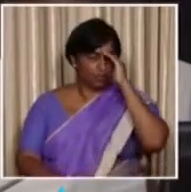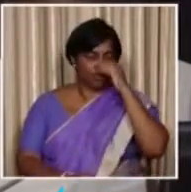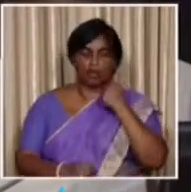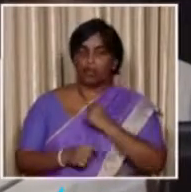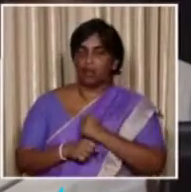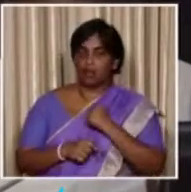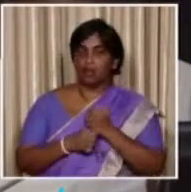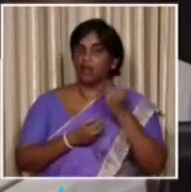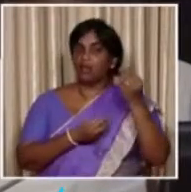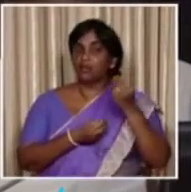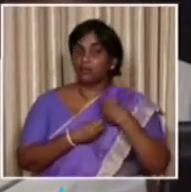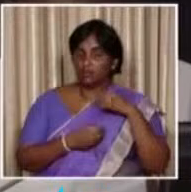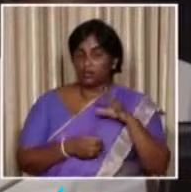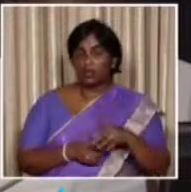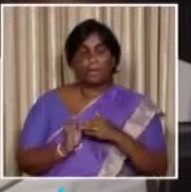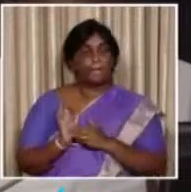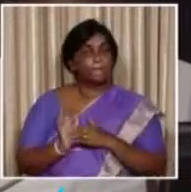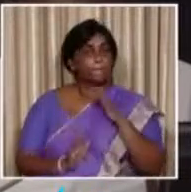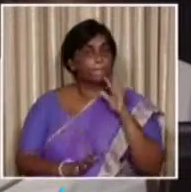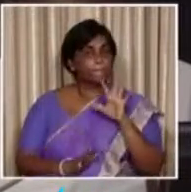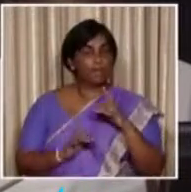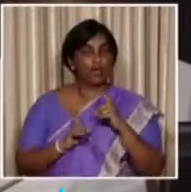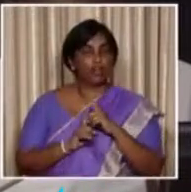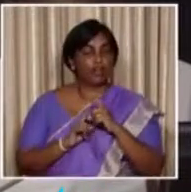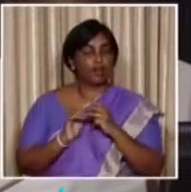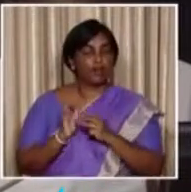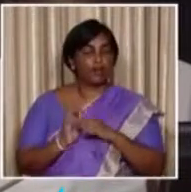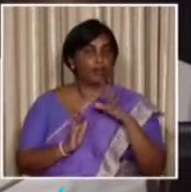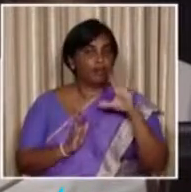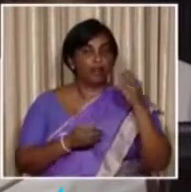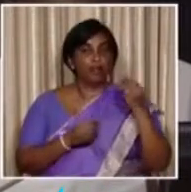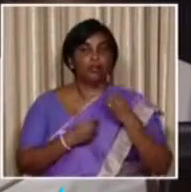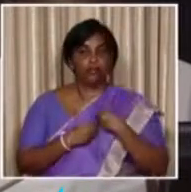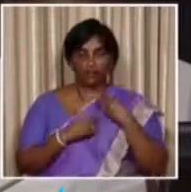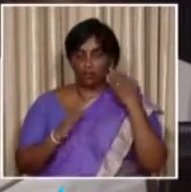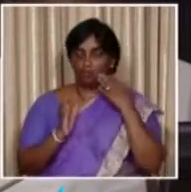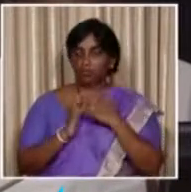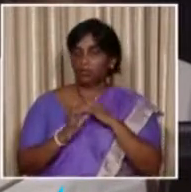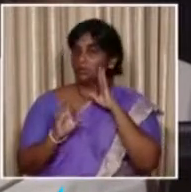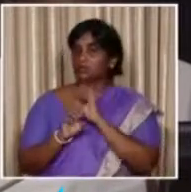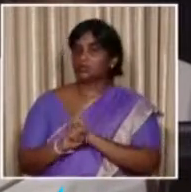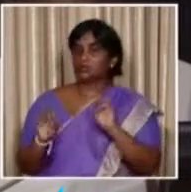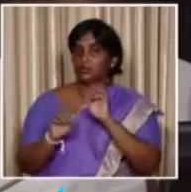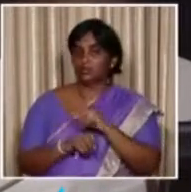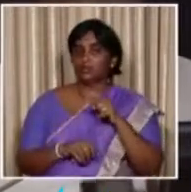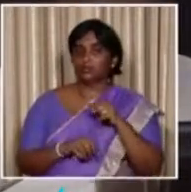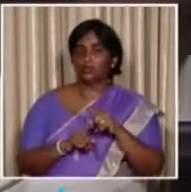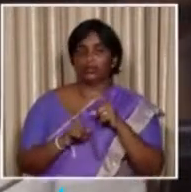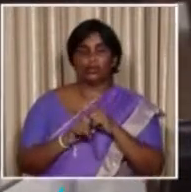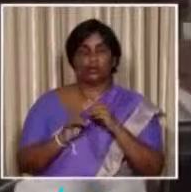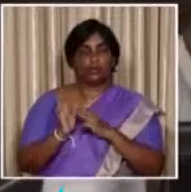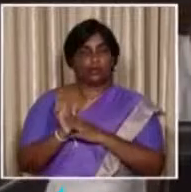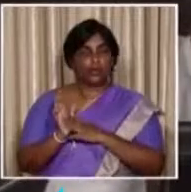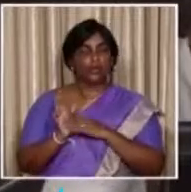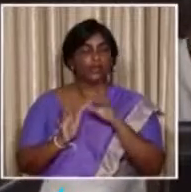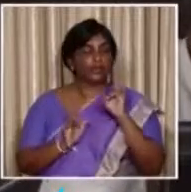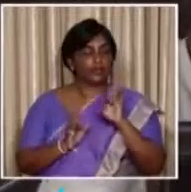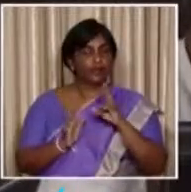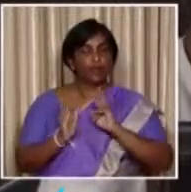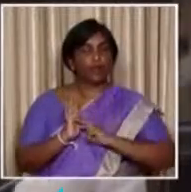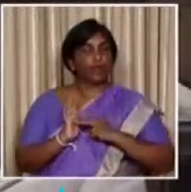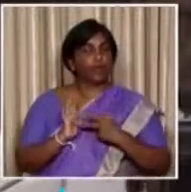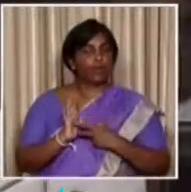ආණ්ඩුවට අපිට දීලා තියුණා මිලියන 5ක් ඩොලර් මිලියන 5ක් දීලා තියුණා මට මේ පිළිබඳව ප්‍රචාරක වැඩ කටයුතු කරන්න. ඩොලර් මිලියන 25ක් ප්‍රොජෙක්ට්